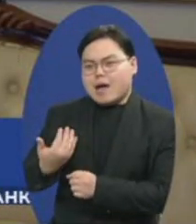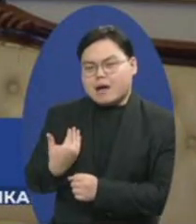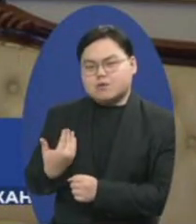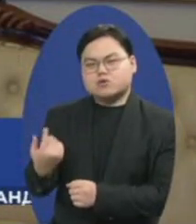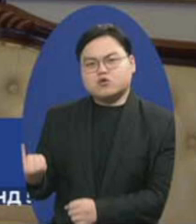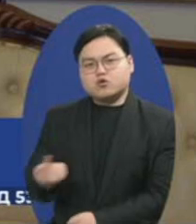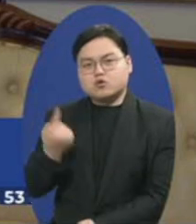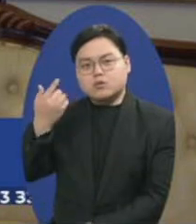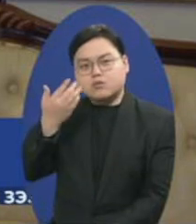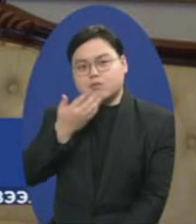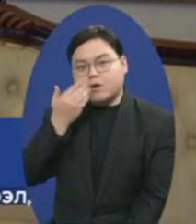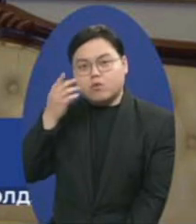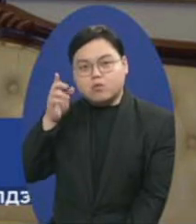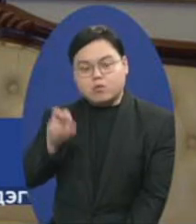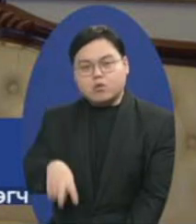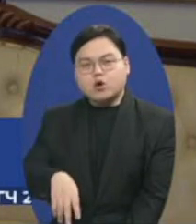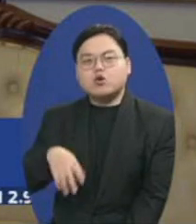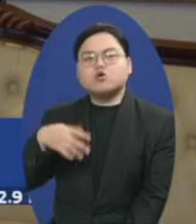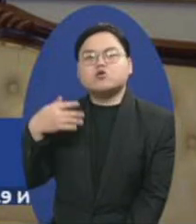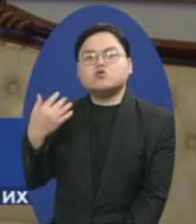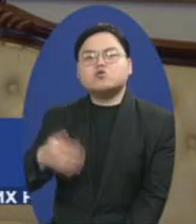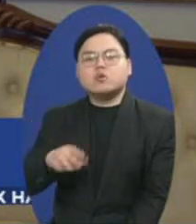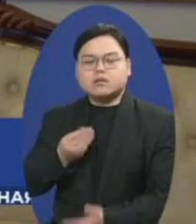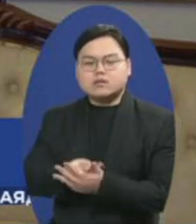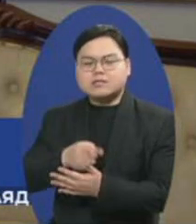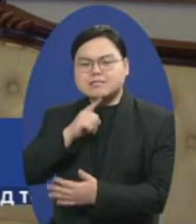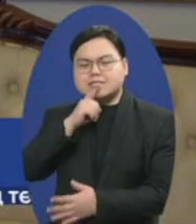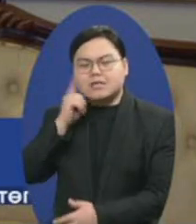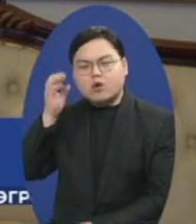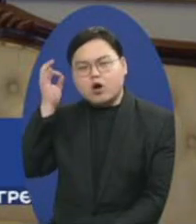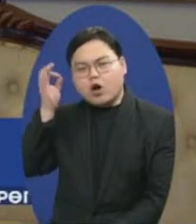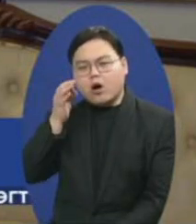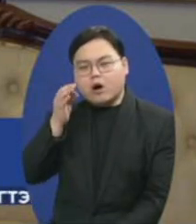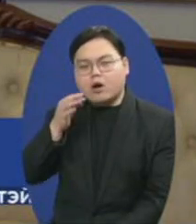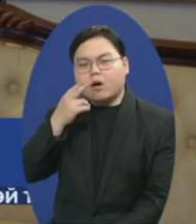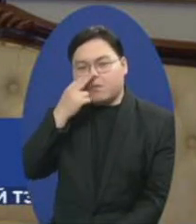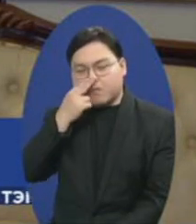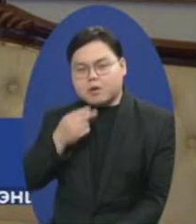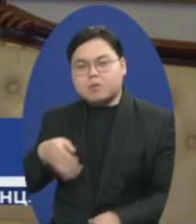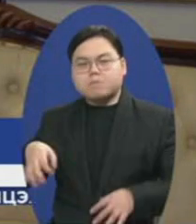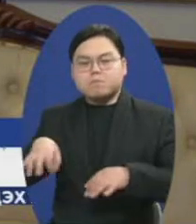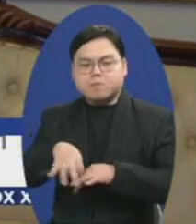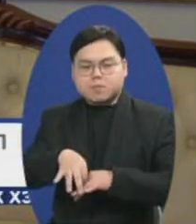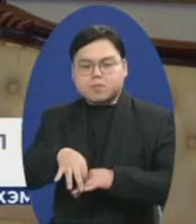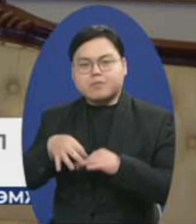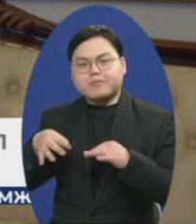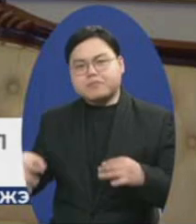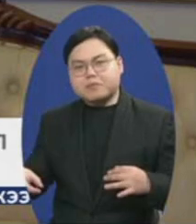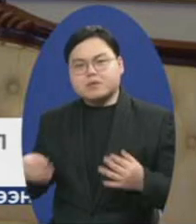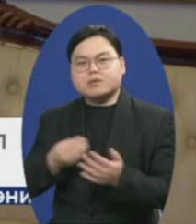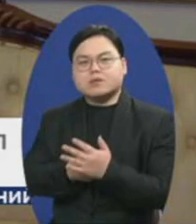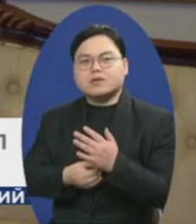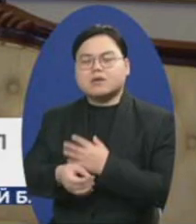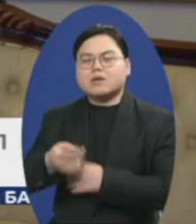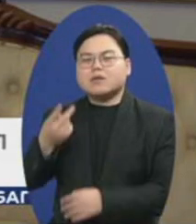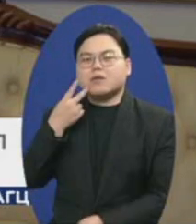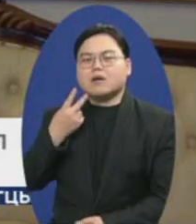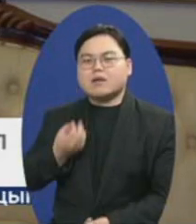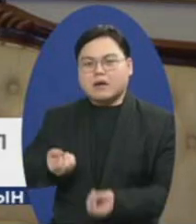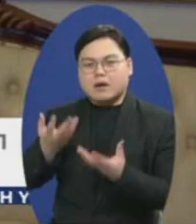бол зүгээр одоо залуучууд ялангуяа юу ч мэдгүй ингэж байгаа л тэгэхээр нэг энэ тэнд хүмүүстэй суугаад